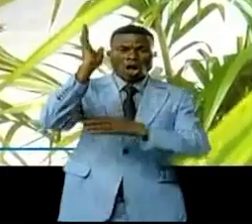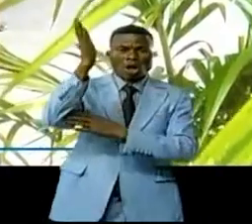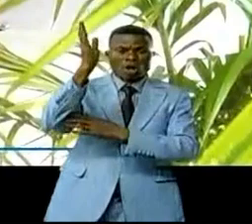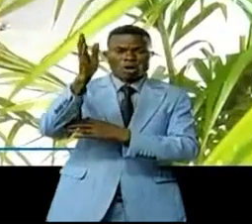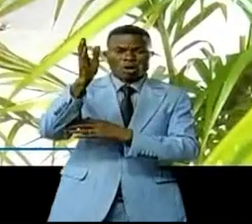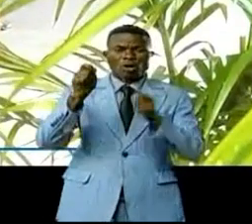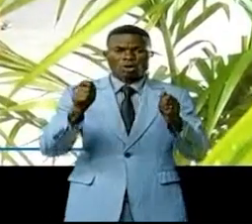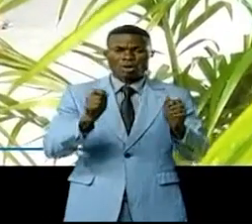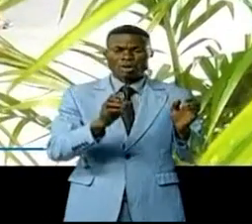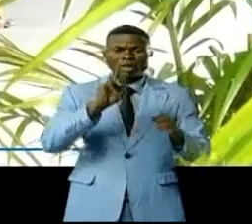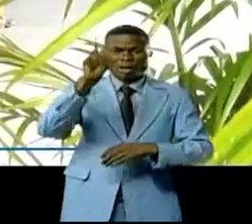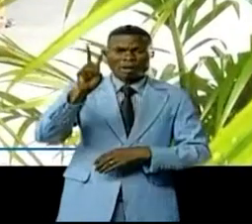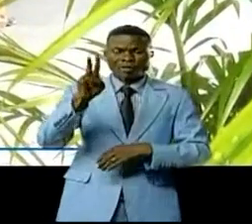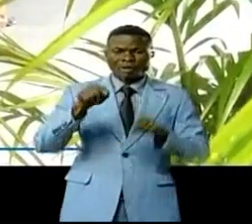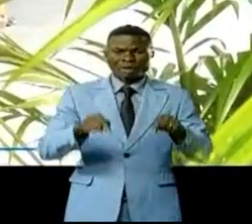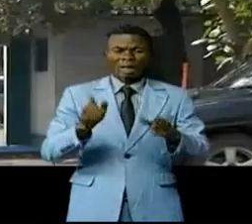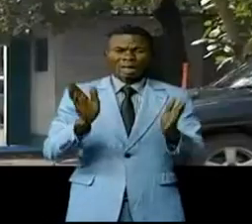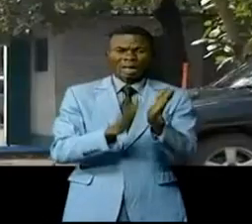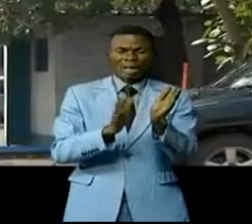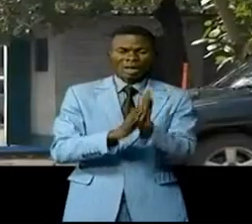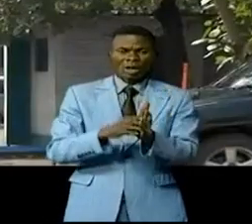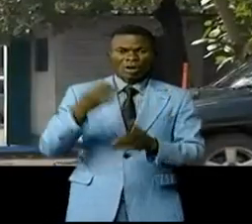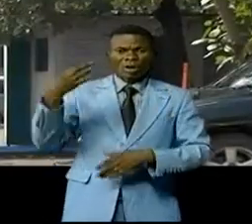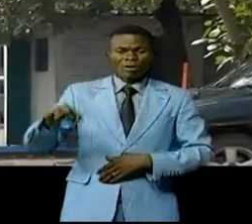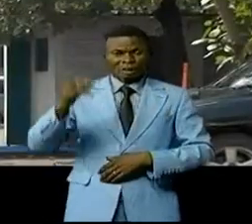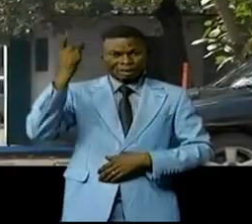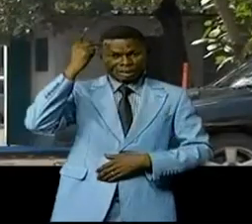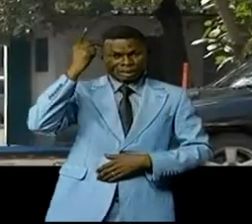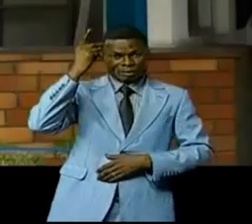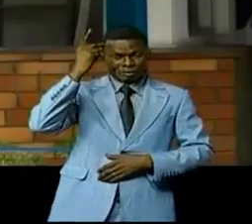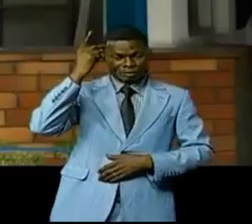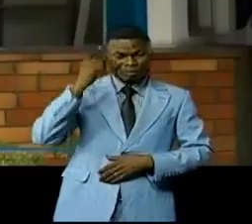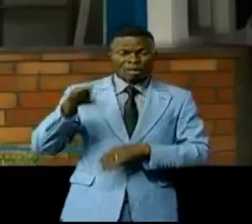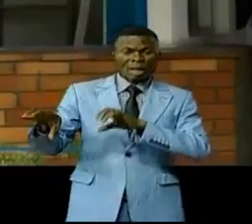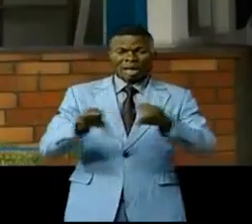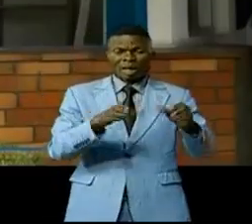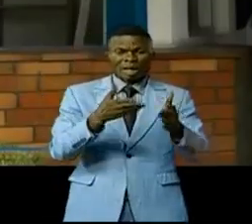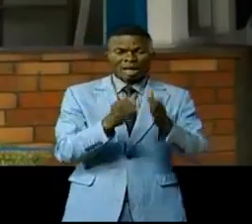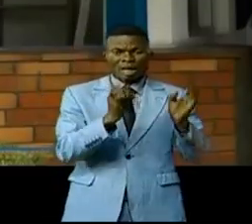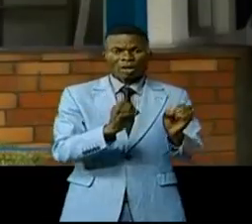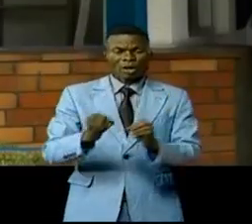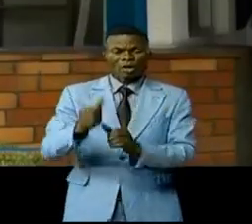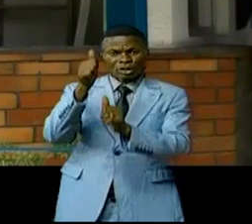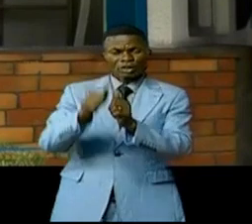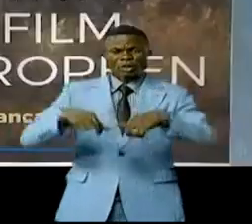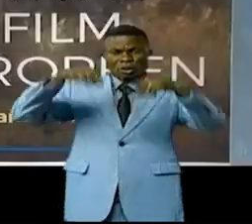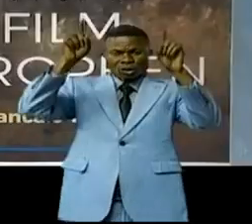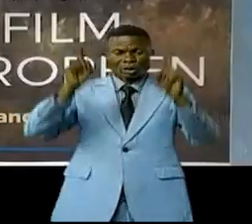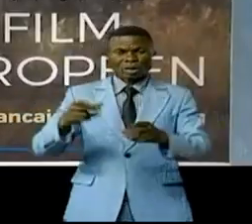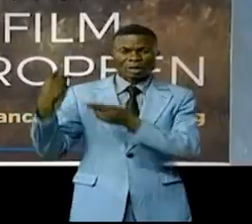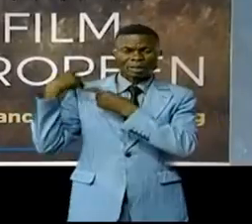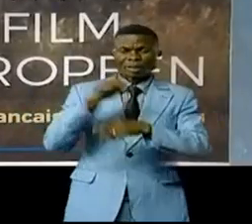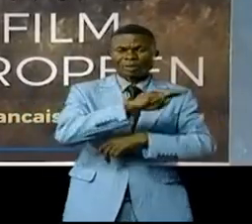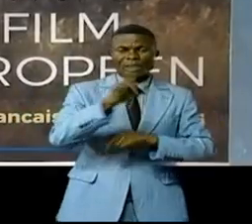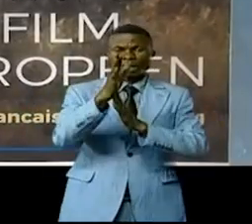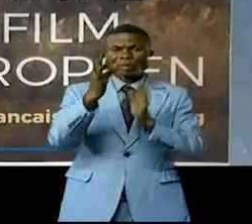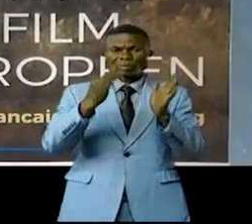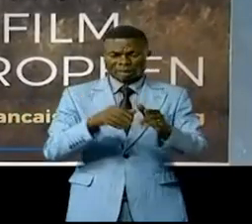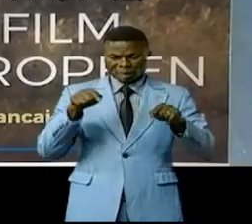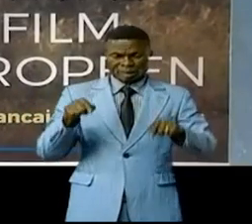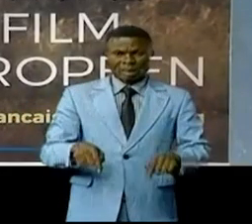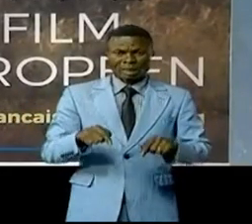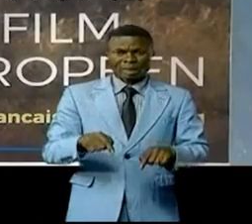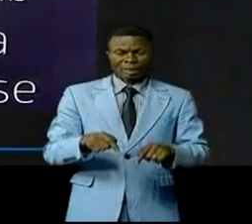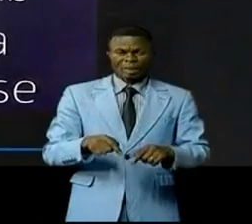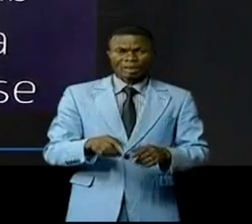presse tenue ce vendredi à l'Institut français de Kinshasa. Cet événement est organisé chaque année depuis 2017 en RDC